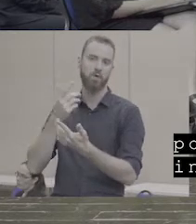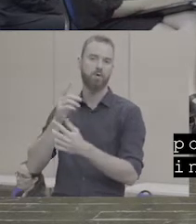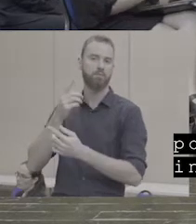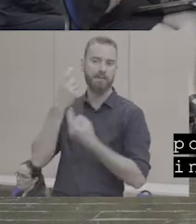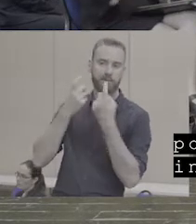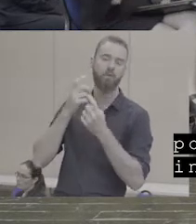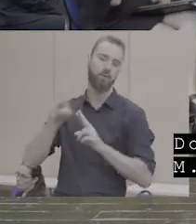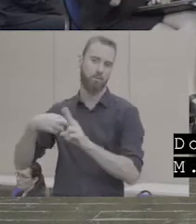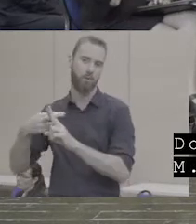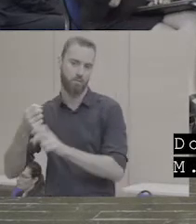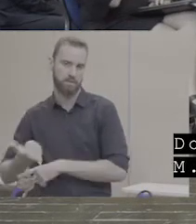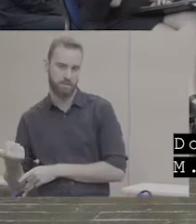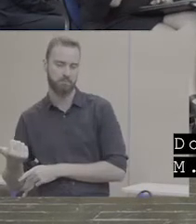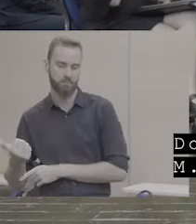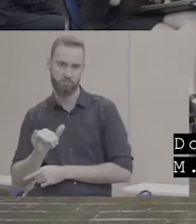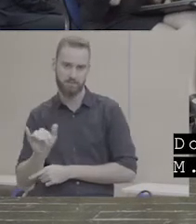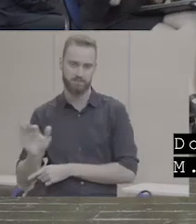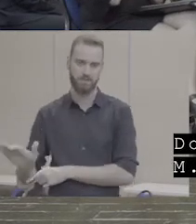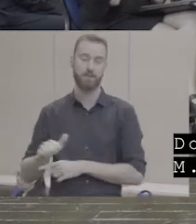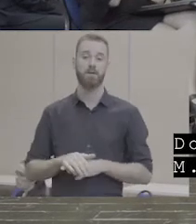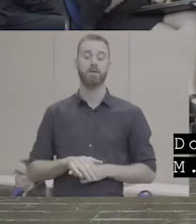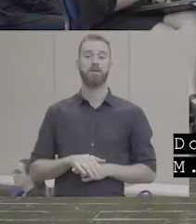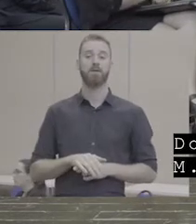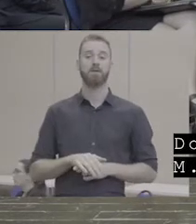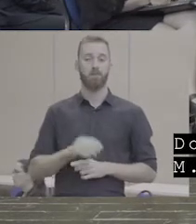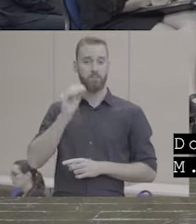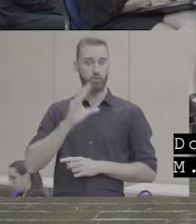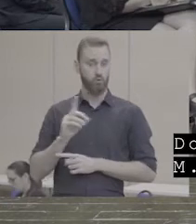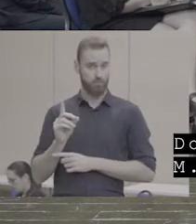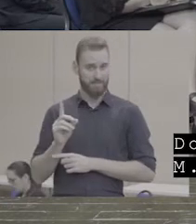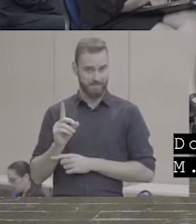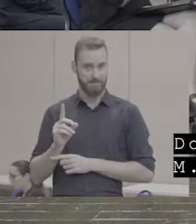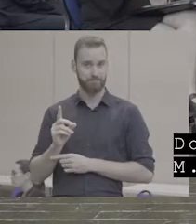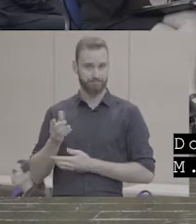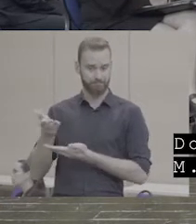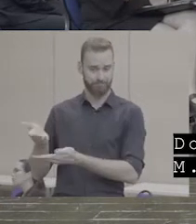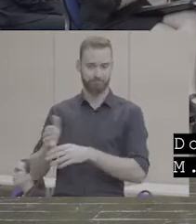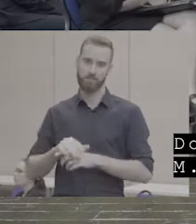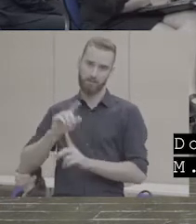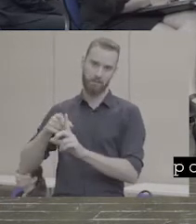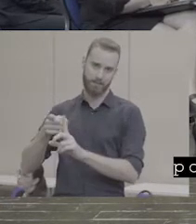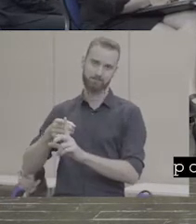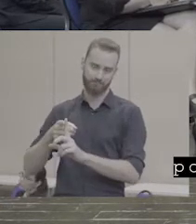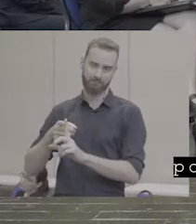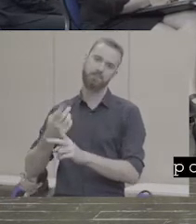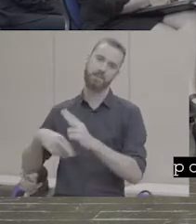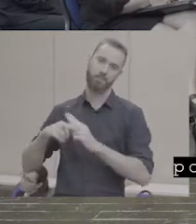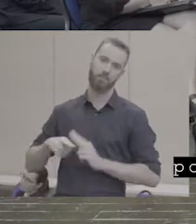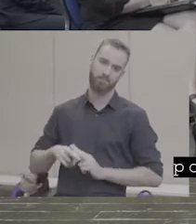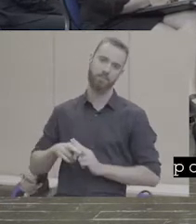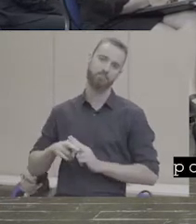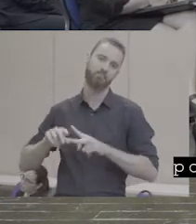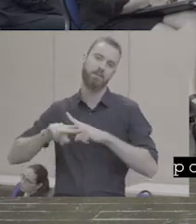vos interrogations. Donc, je laisse la parole à M. Duplessis en premier pour